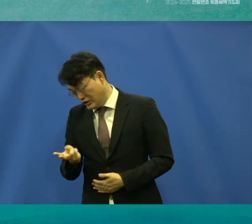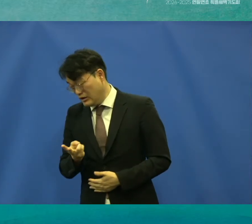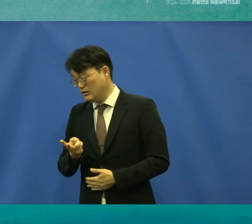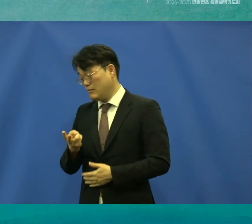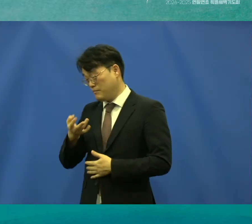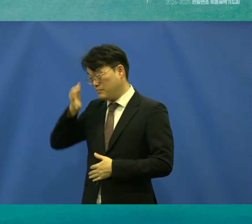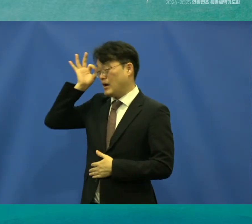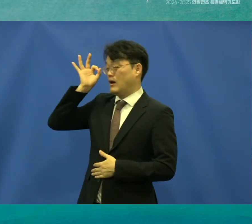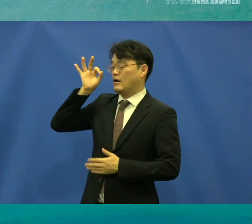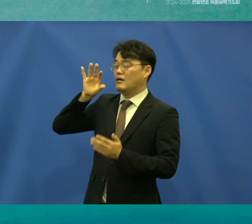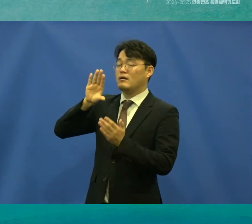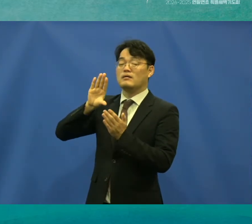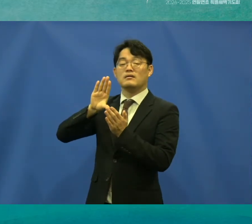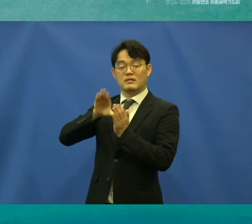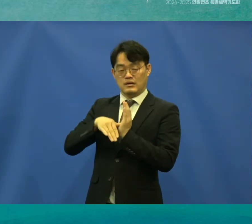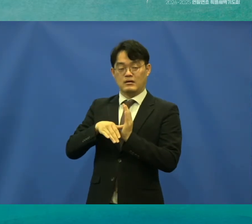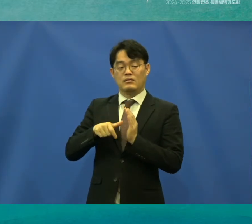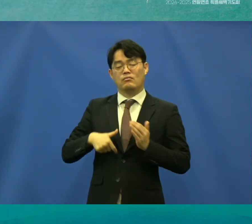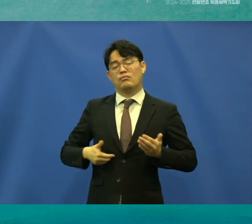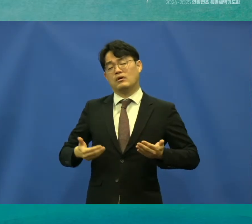더 찬란하게 드러나는,